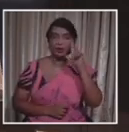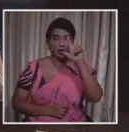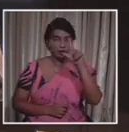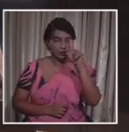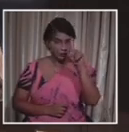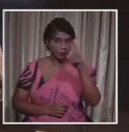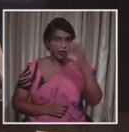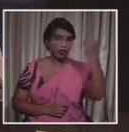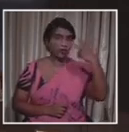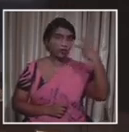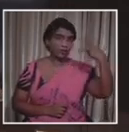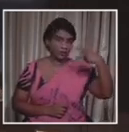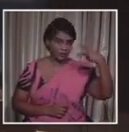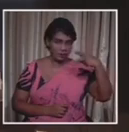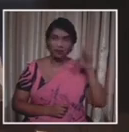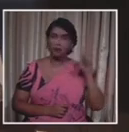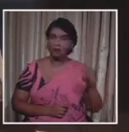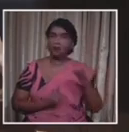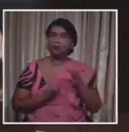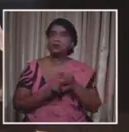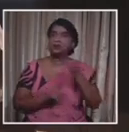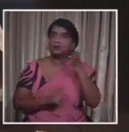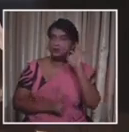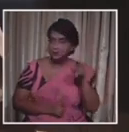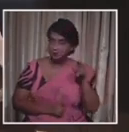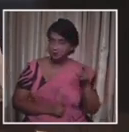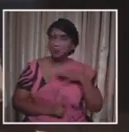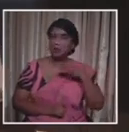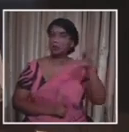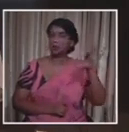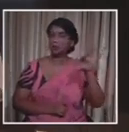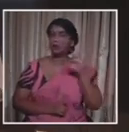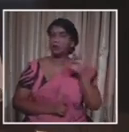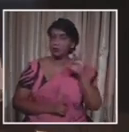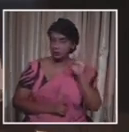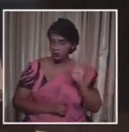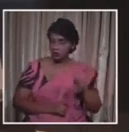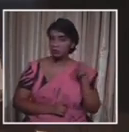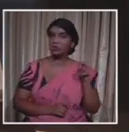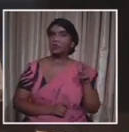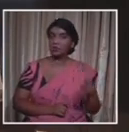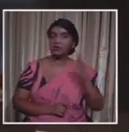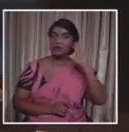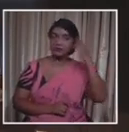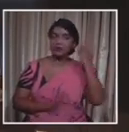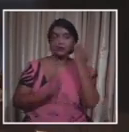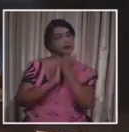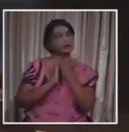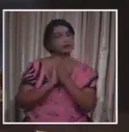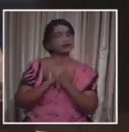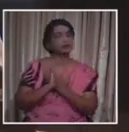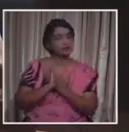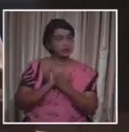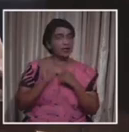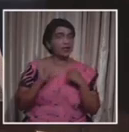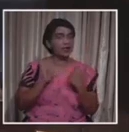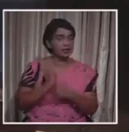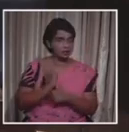1981 අංක දෙක දරන ජනාධිපතිවරයා තෝරාපත් කර ගැනීමේ විශේෂ විධිවිධාන